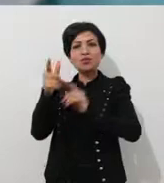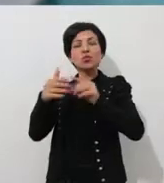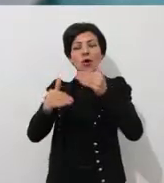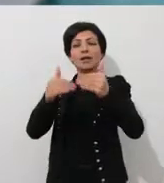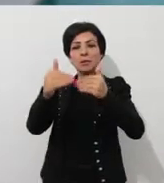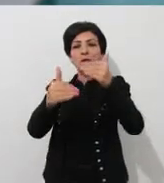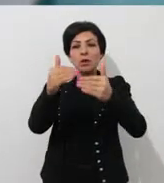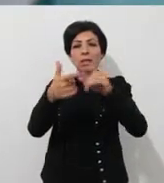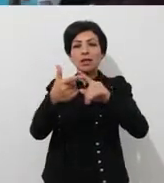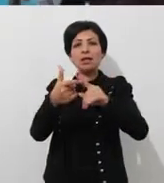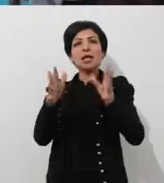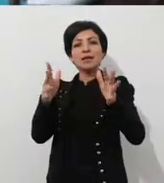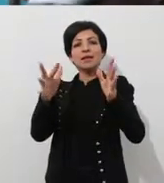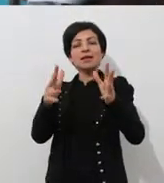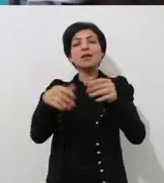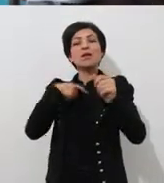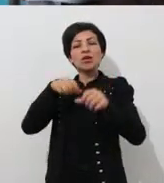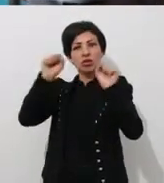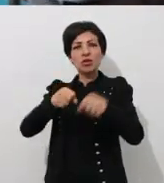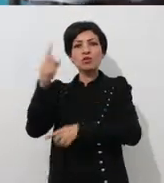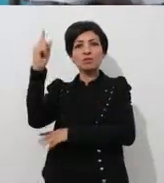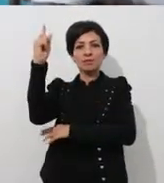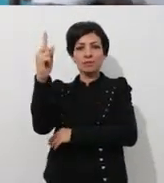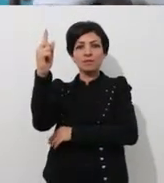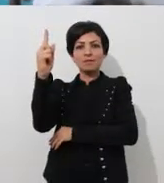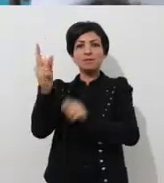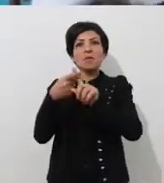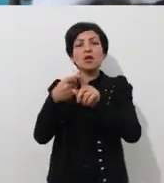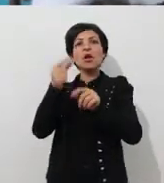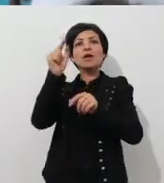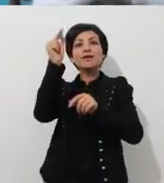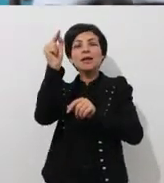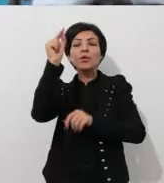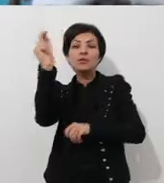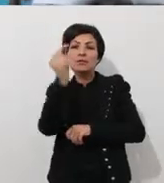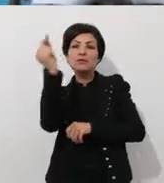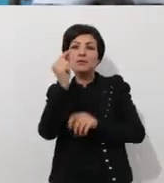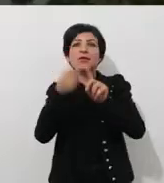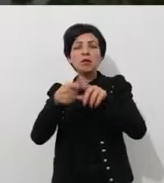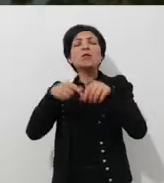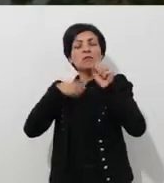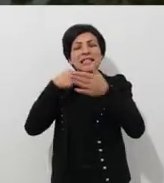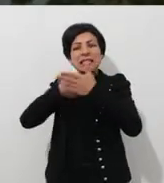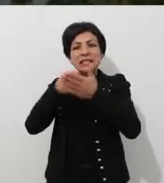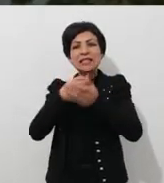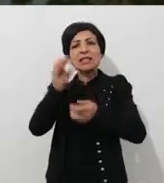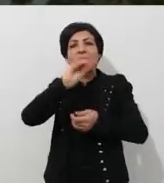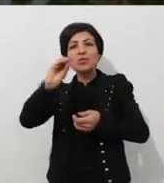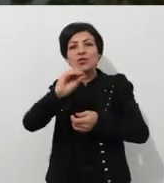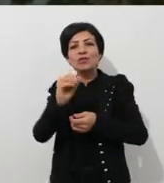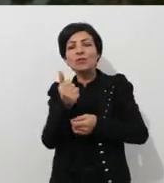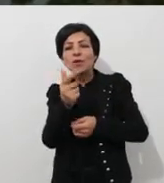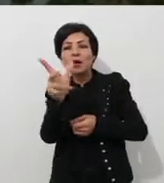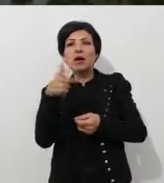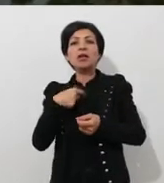يحاول باش يكتب عدد حرف، يتبع شفويا تبارك الله عليه، يحفظ كل شيء. ونجح وارتقى من السنه الاولى